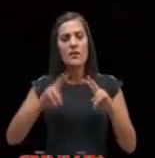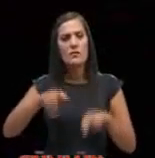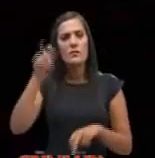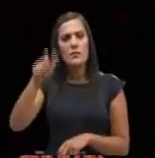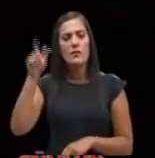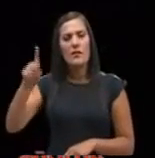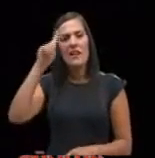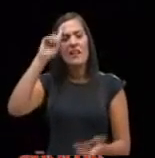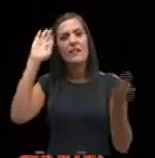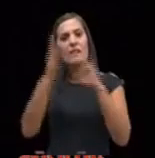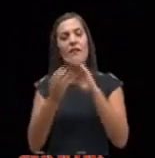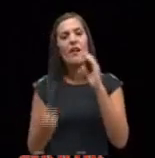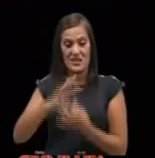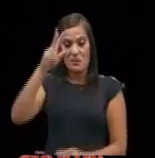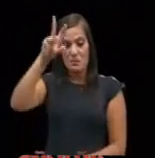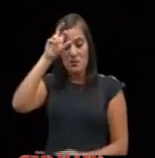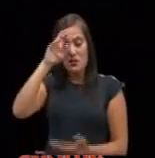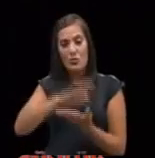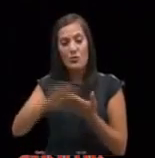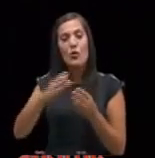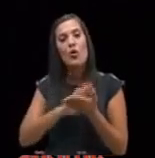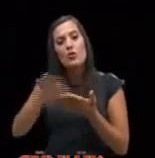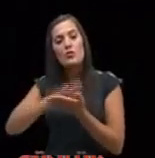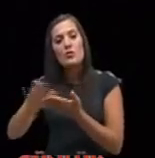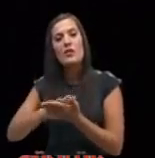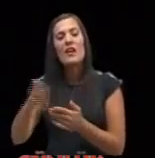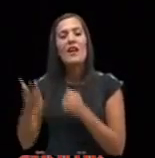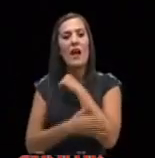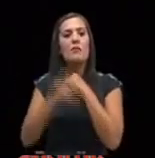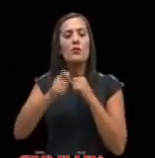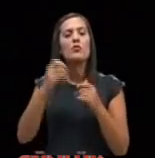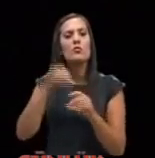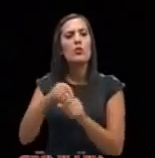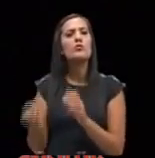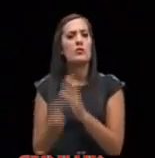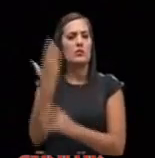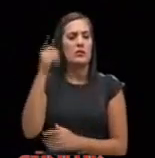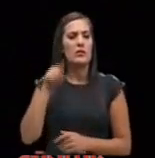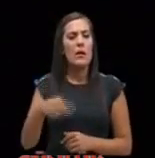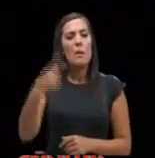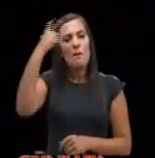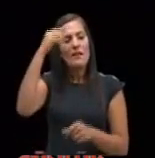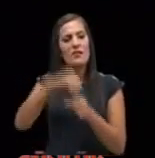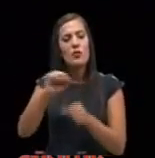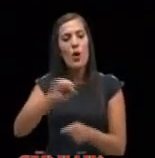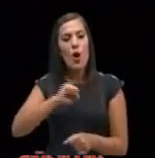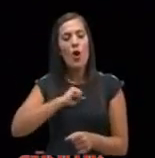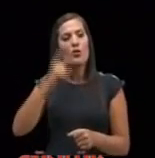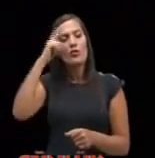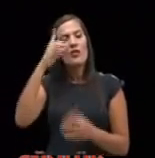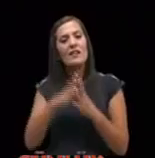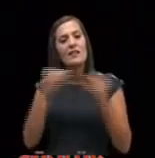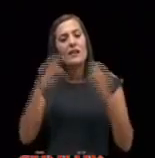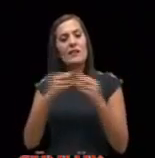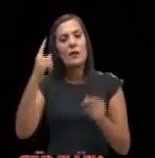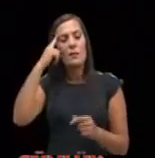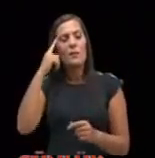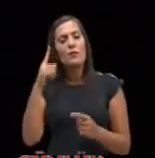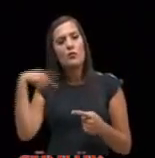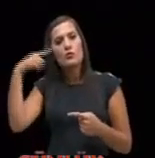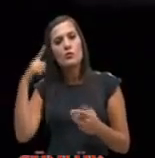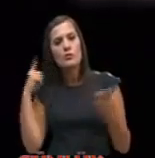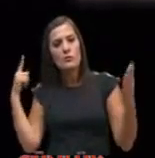Araştırmacılar, travmatik etki yaratmış hatıraların beynin korku merkezindeki proteinlerin uzaklaştırılmasıyla birlikte silinip yok olabileceğini öne